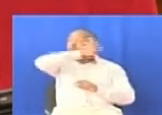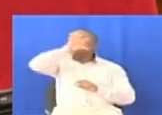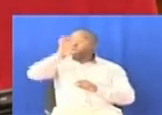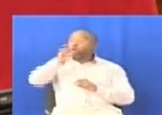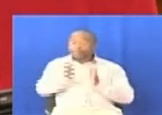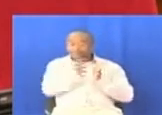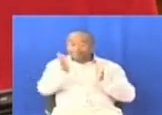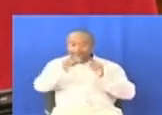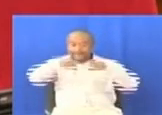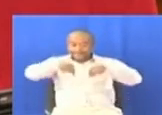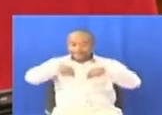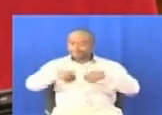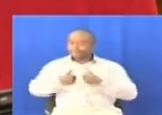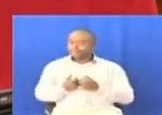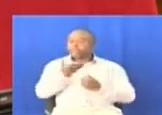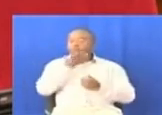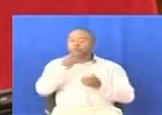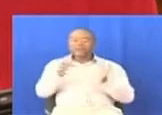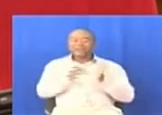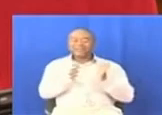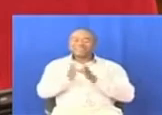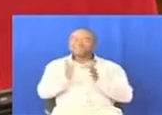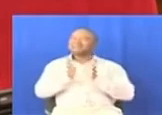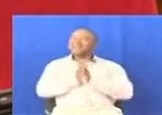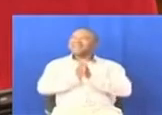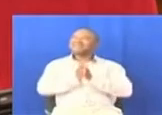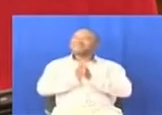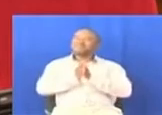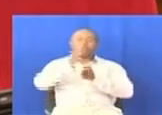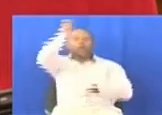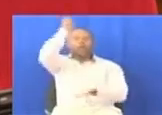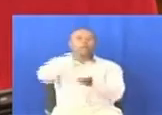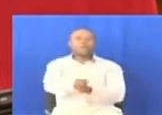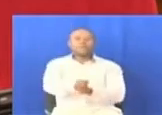hivi. Bwana Yesu ashukuriwe.